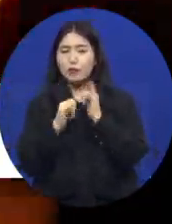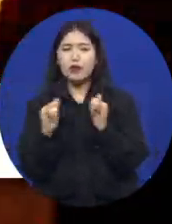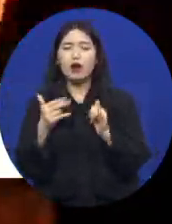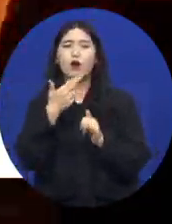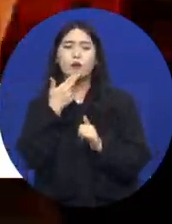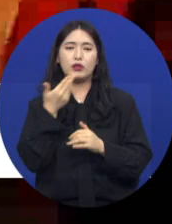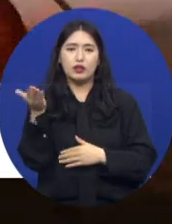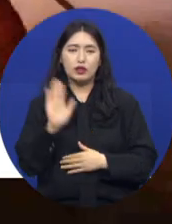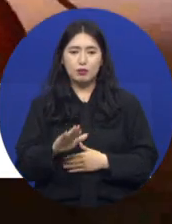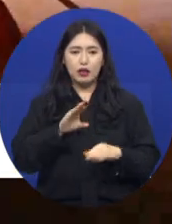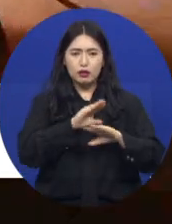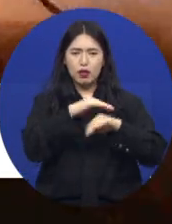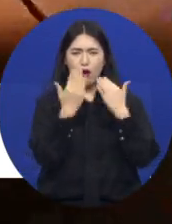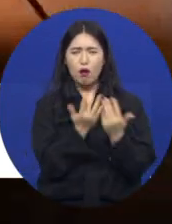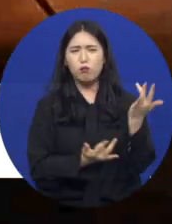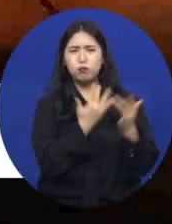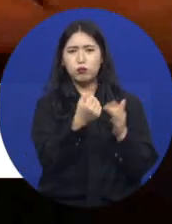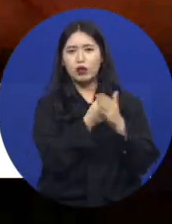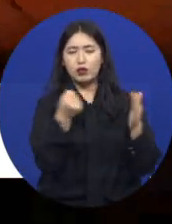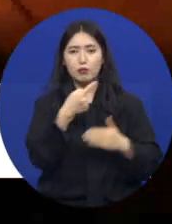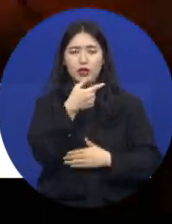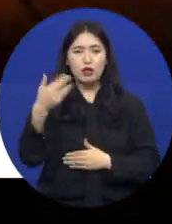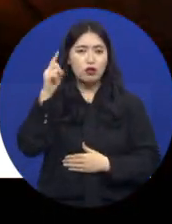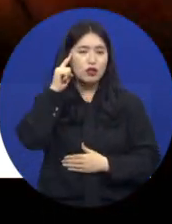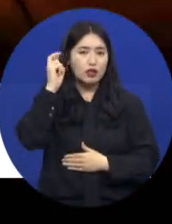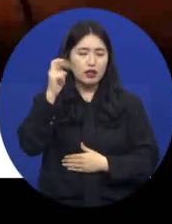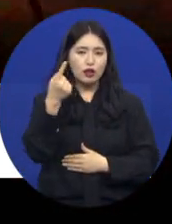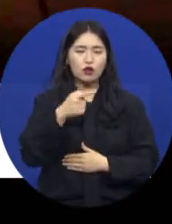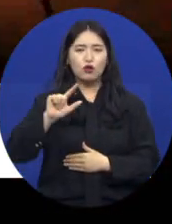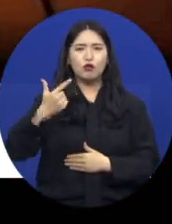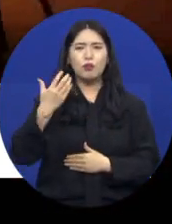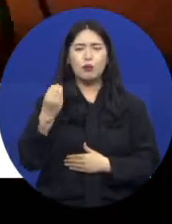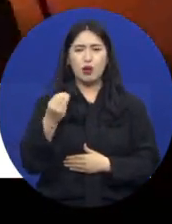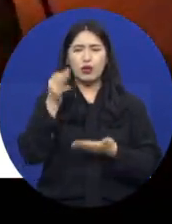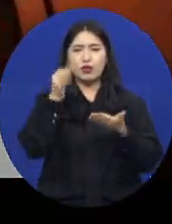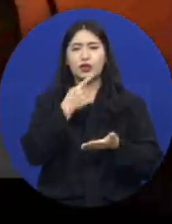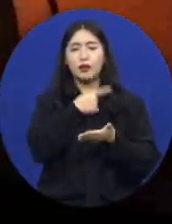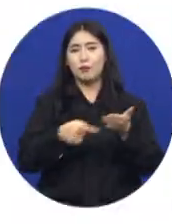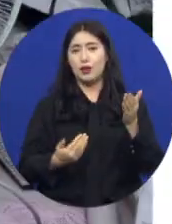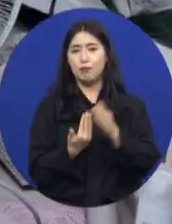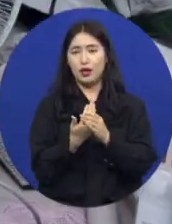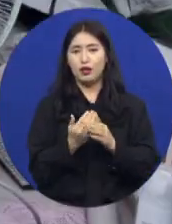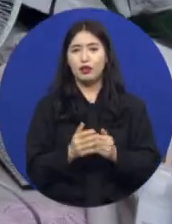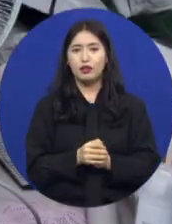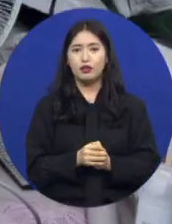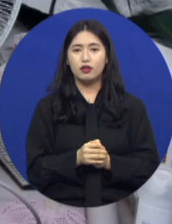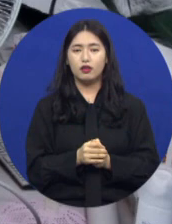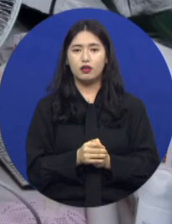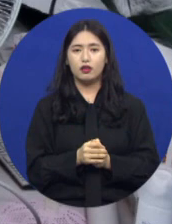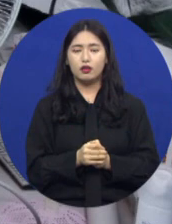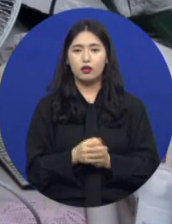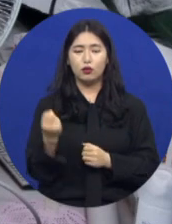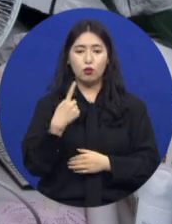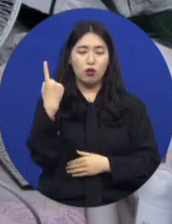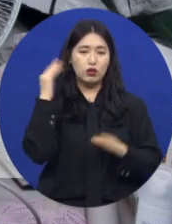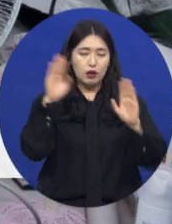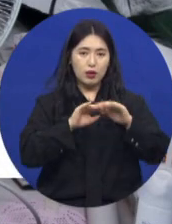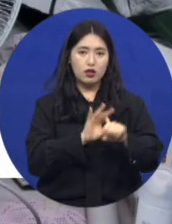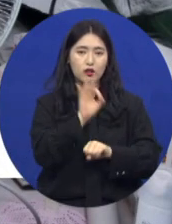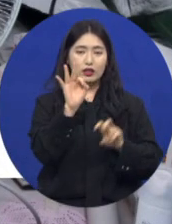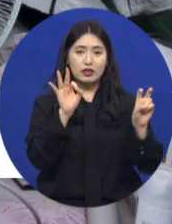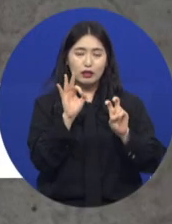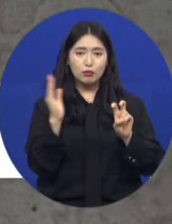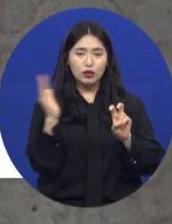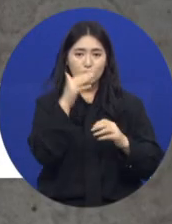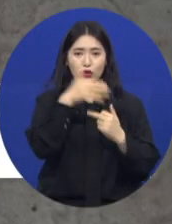없었지만 차량이 모두 불에 타 소방서 추산 1,600여만 원의 재산 피해가 났습니다. 또 어젯밤 10시